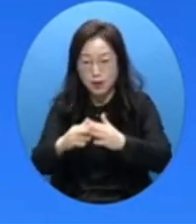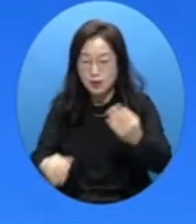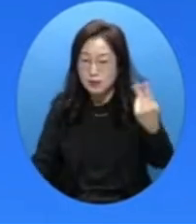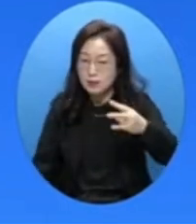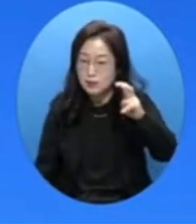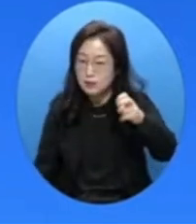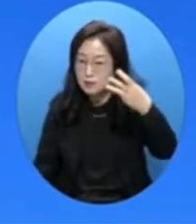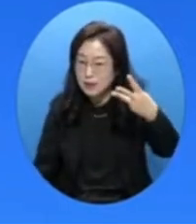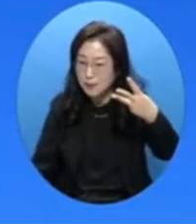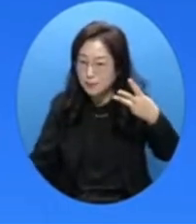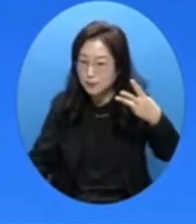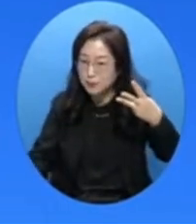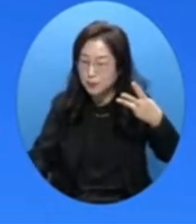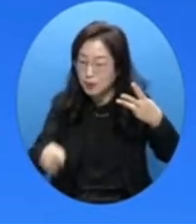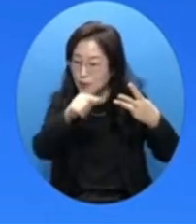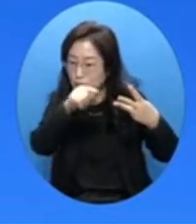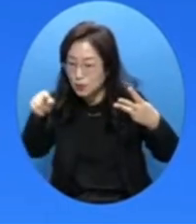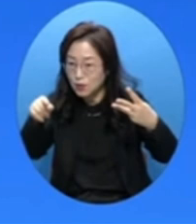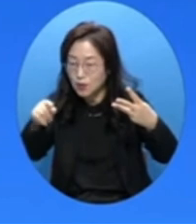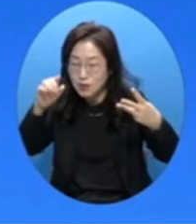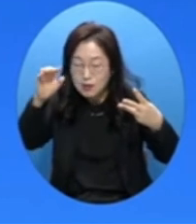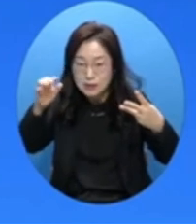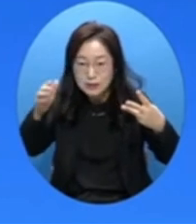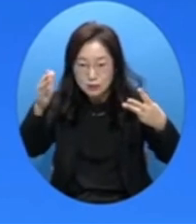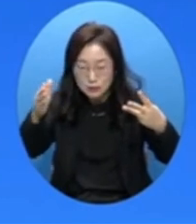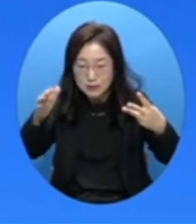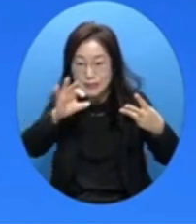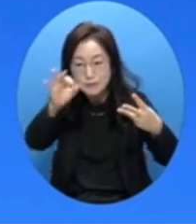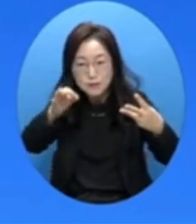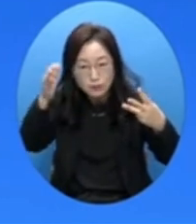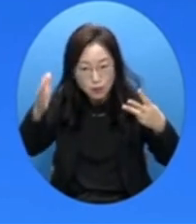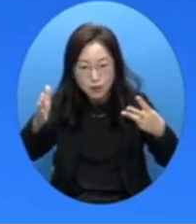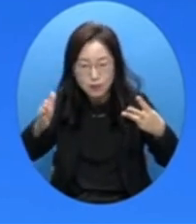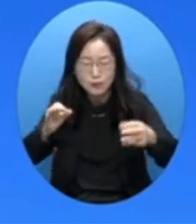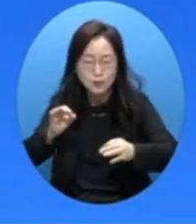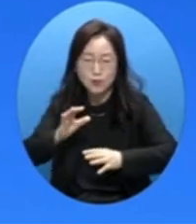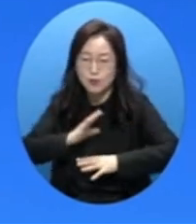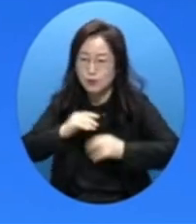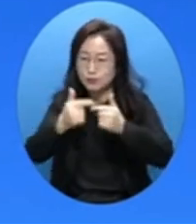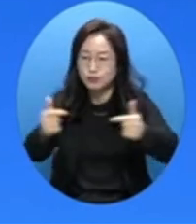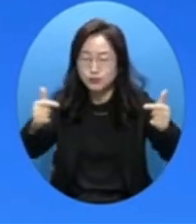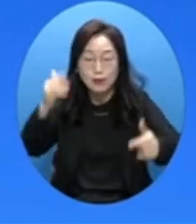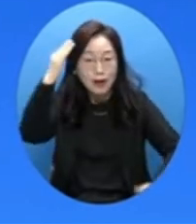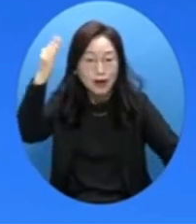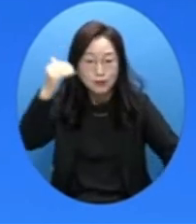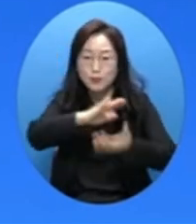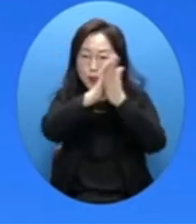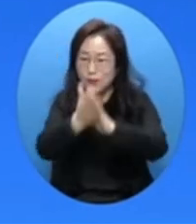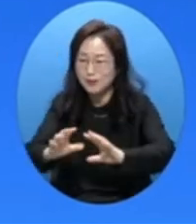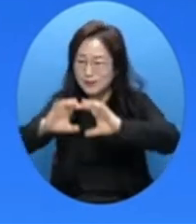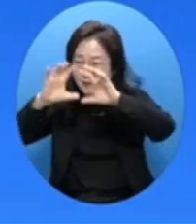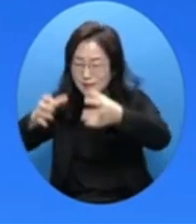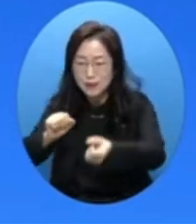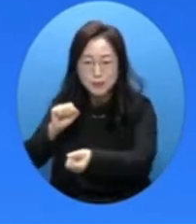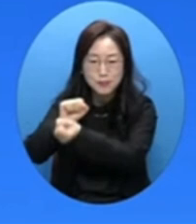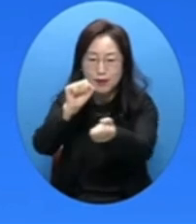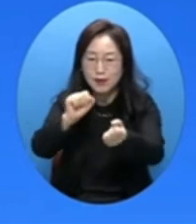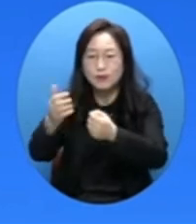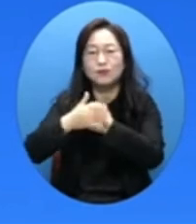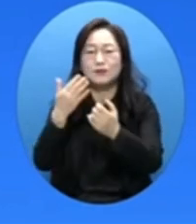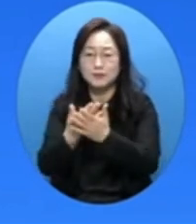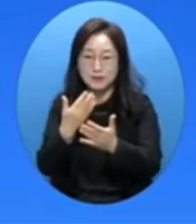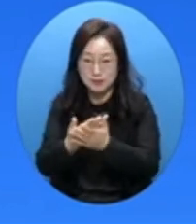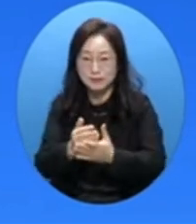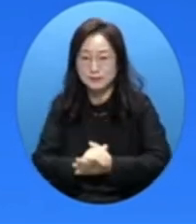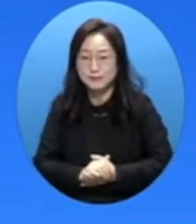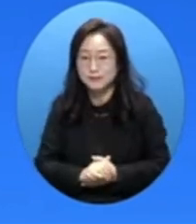2023년부터 10년 동안 놀라운 부흥 역사가 일어나서 우리 한국을 변화시킬 뿐만 아니라 전 세계를 변화시키는 부흥 역사가 일어나게 하여